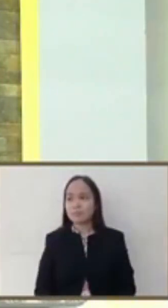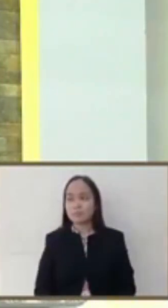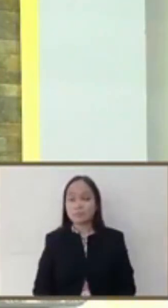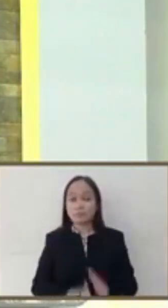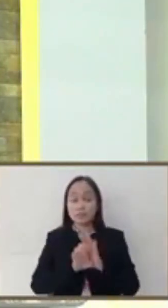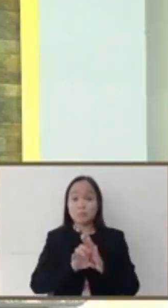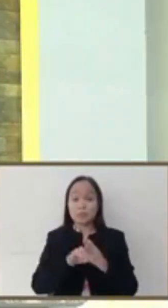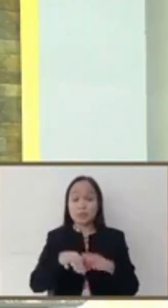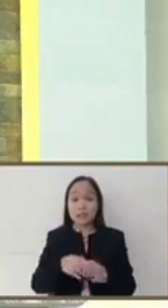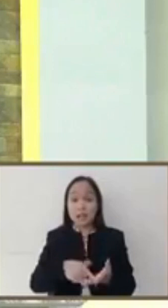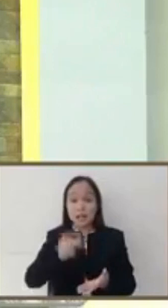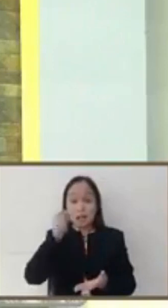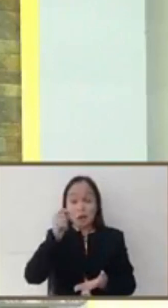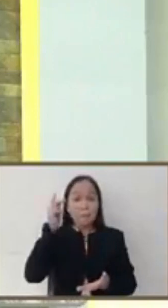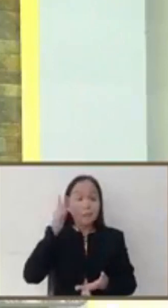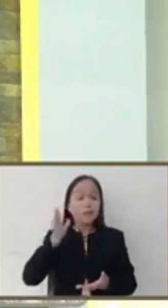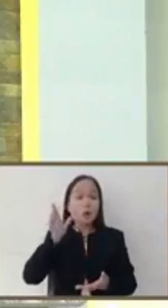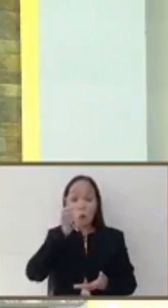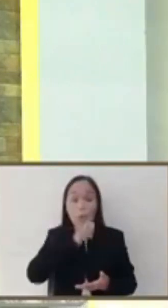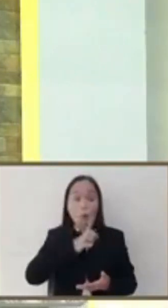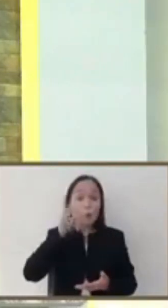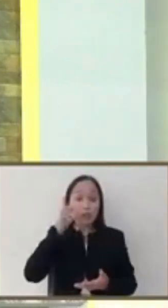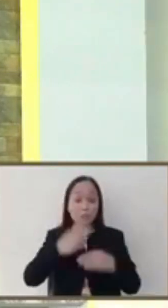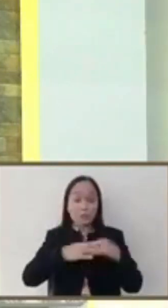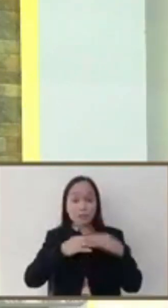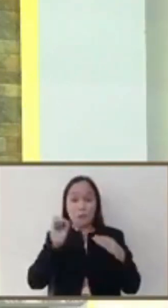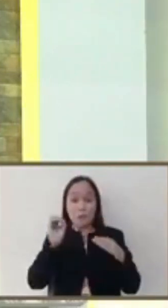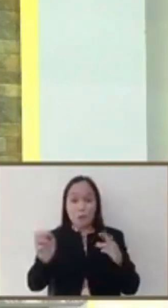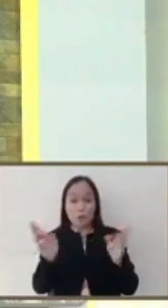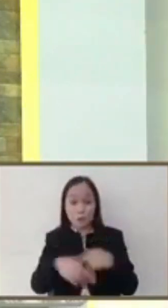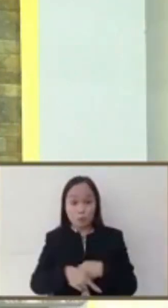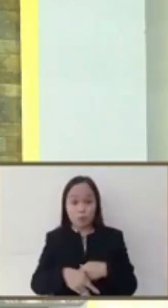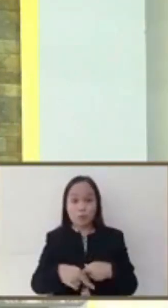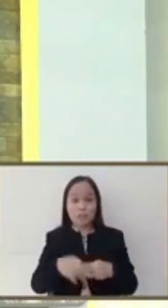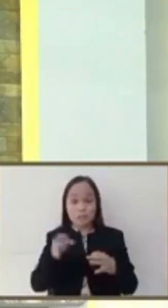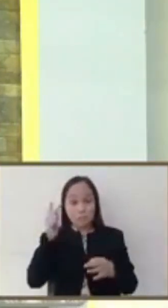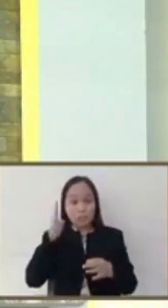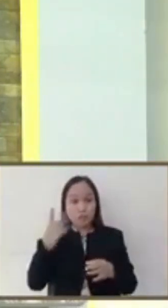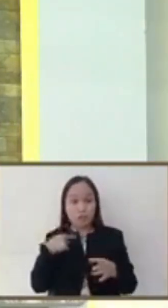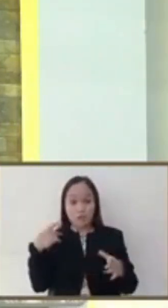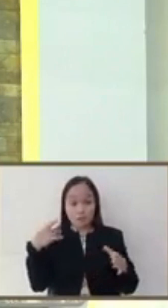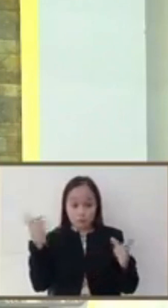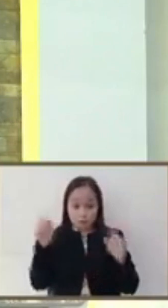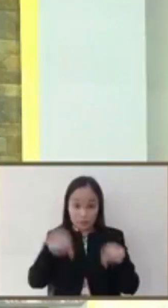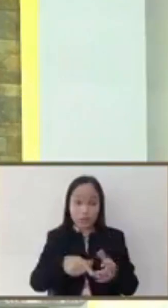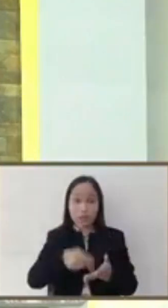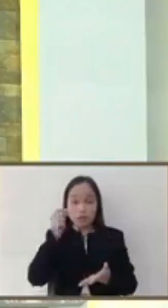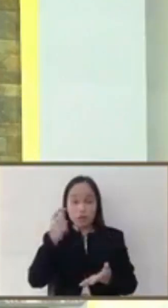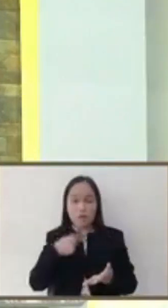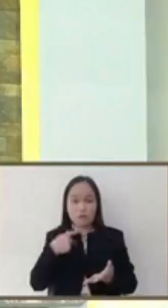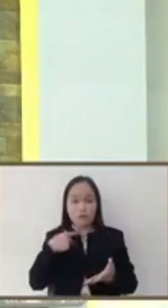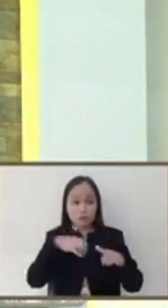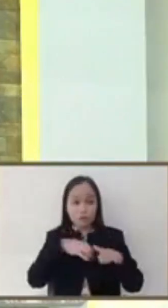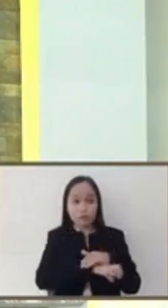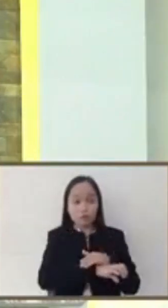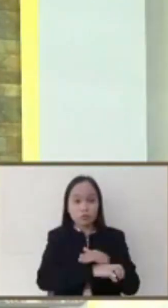Tarlac, ginawan ako ng kwarto doon ni Pastor Lowy. Sabi niya, pag pumunta ka rito, at least pag pumunta ka rito, sir, may pahingahan ka rito. Parang